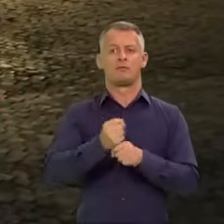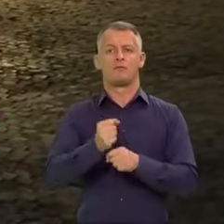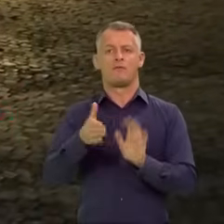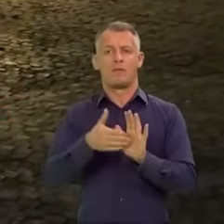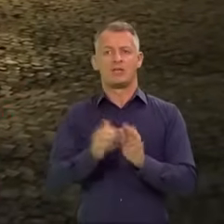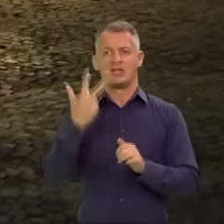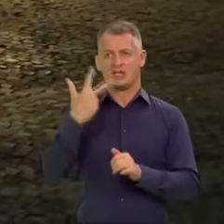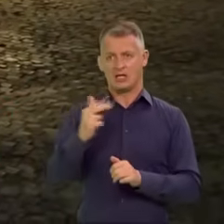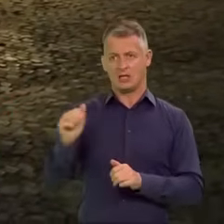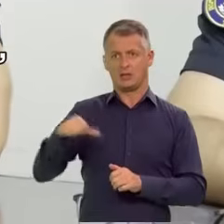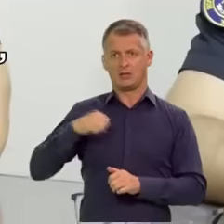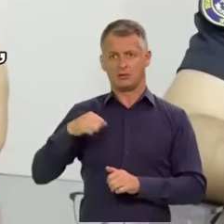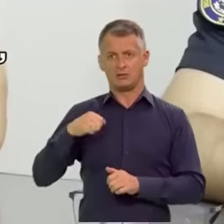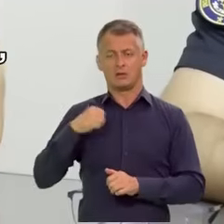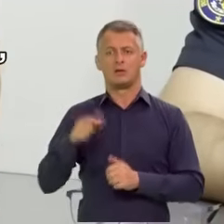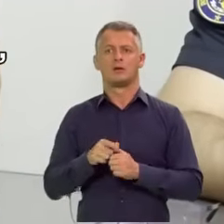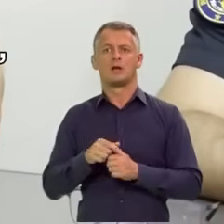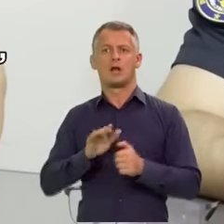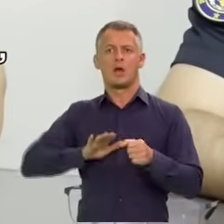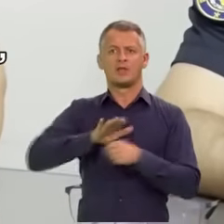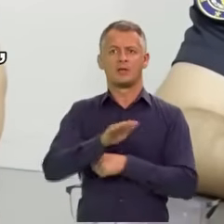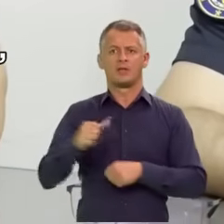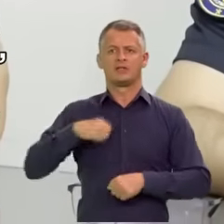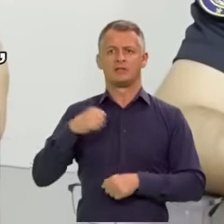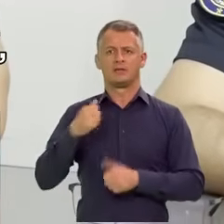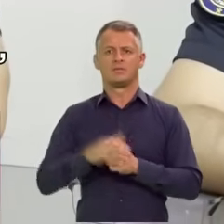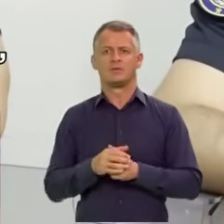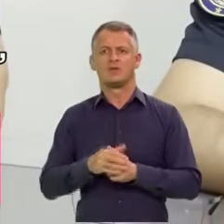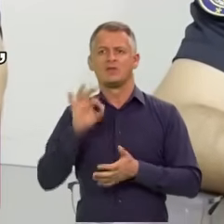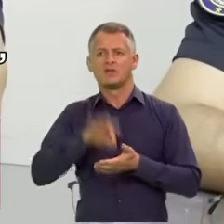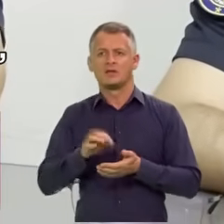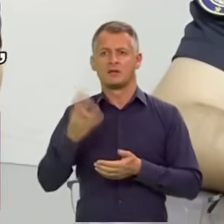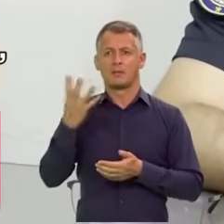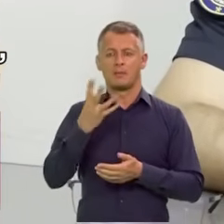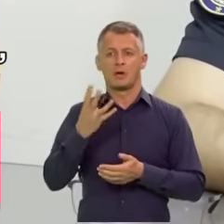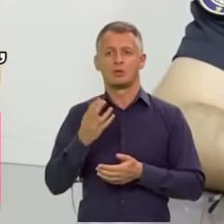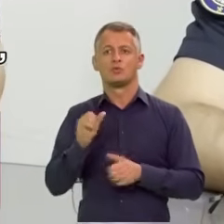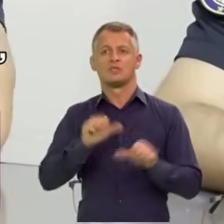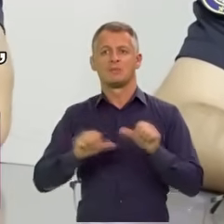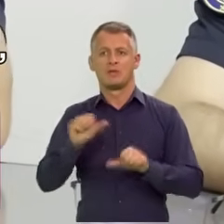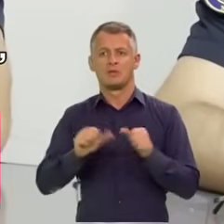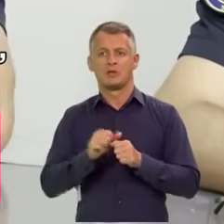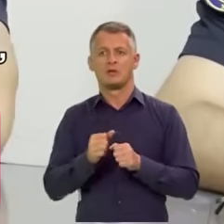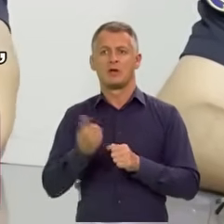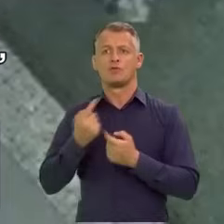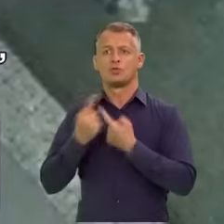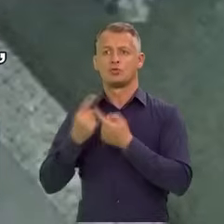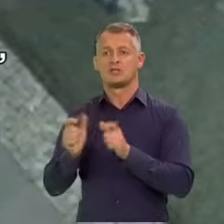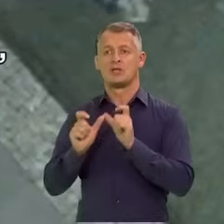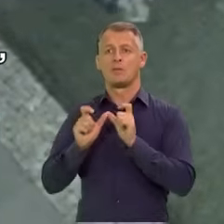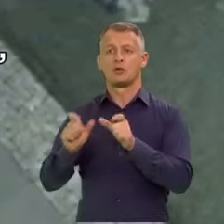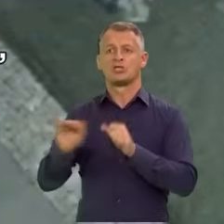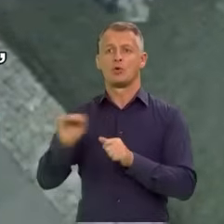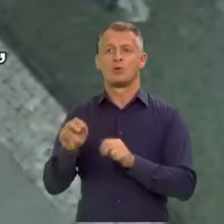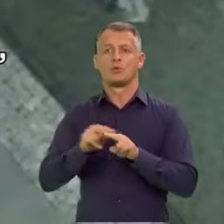minori care l-au agresat pe tânăr. Au fost audiați în data de 4-a 9-a la DGASPC conform procedurii